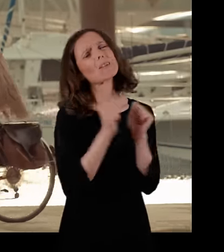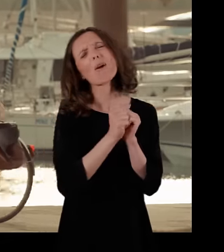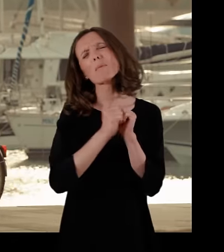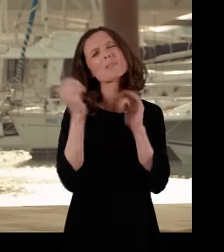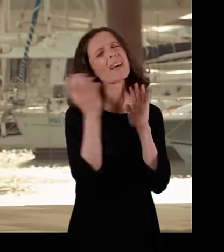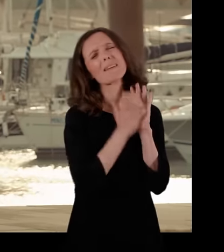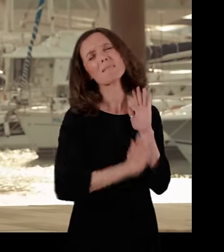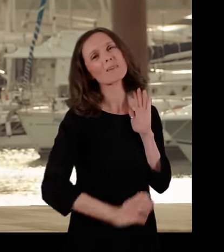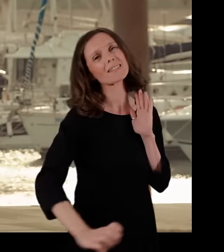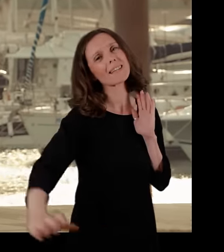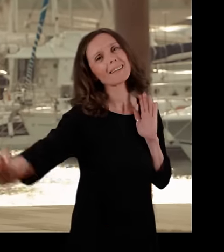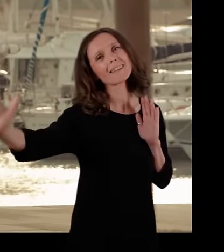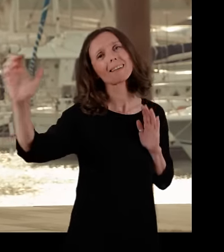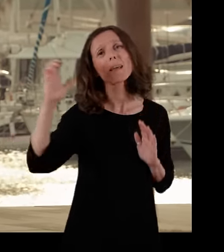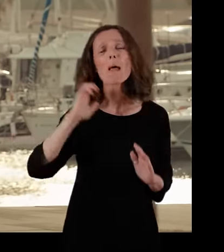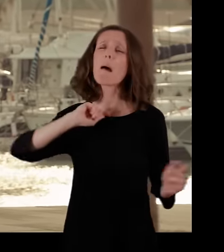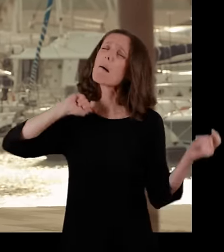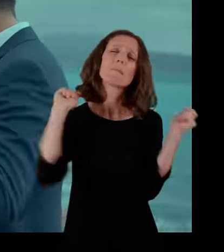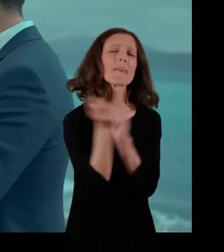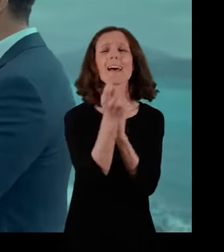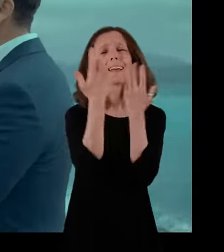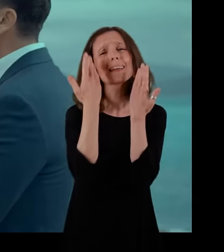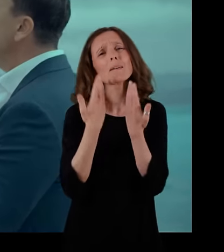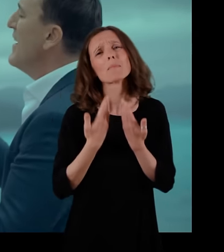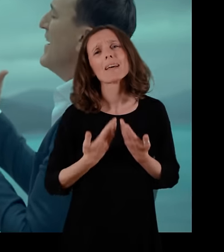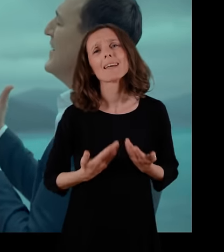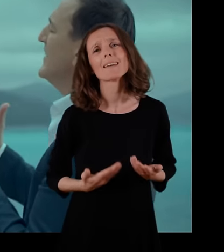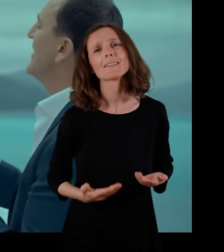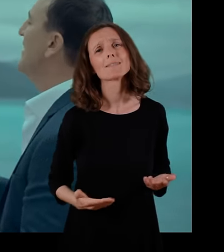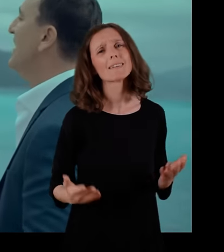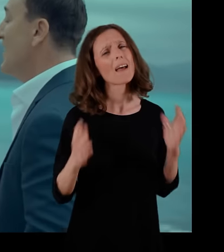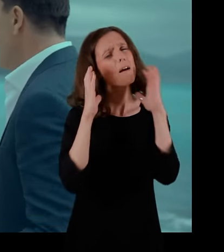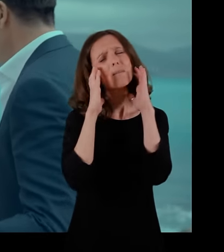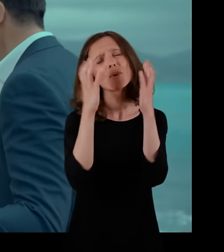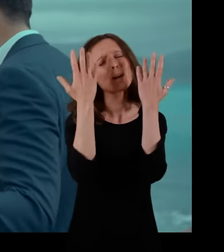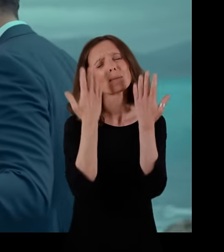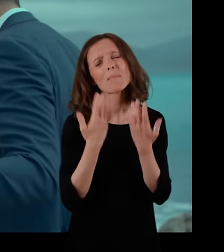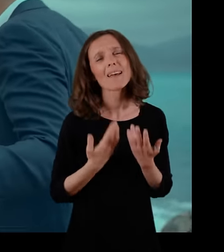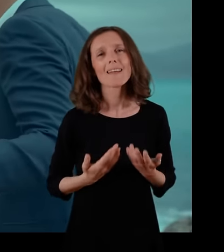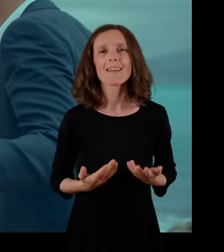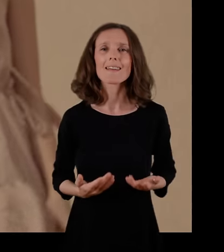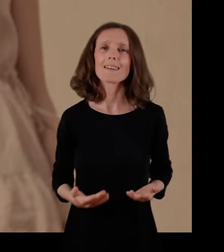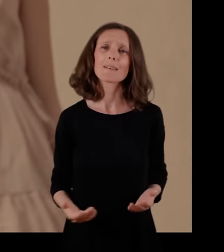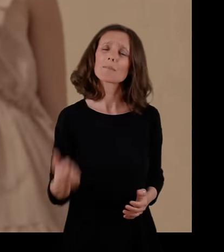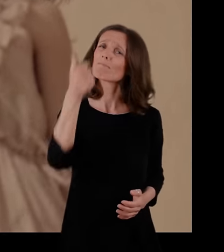ljubav. Sa tobom želim ostati, mijenjaj me, voli me.